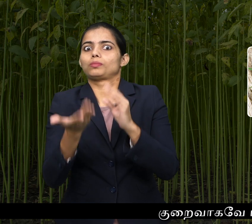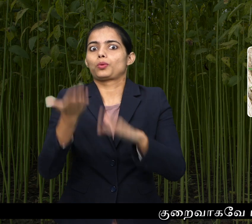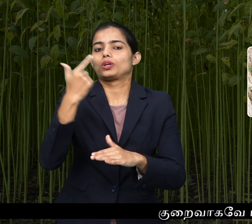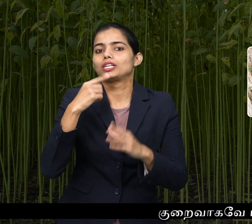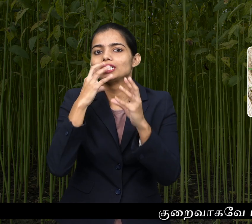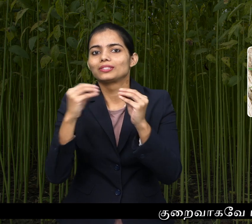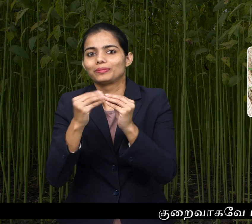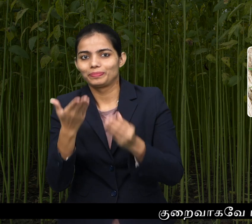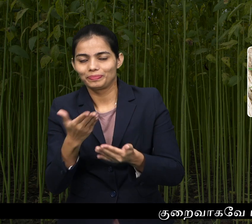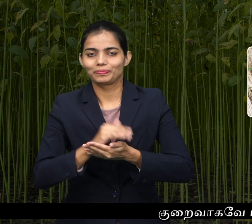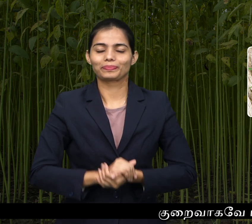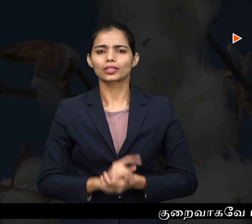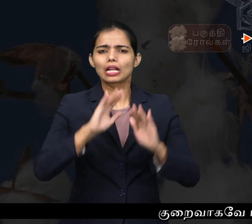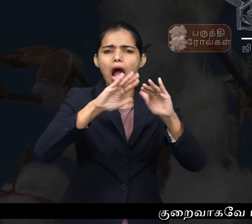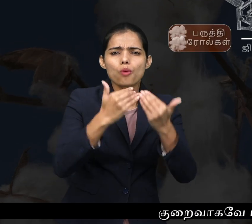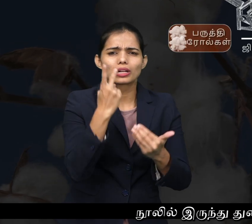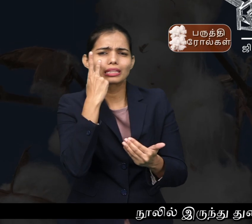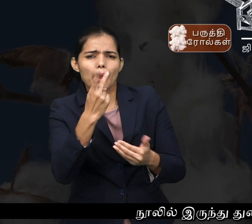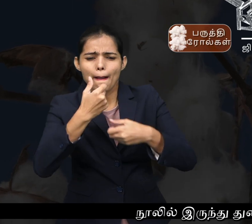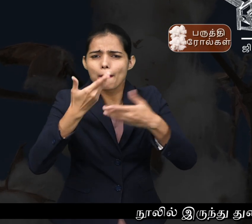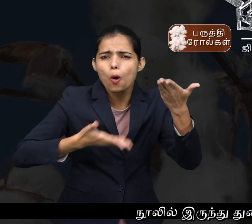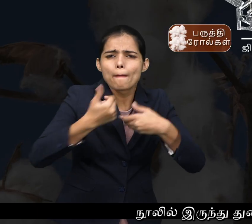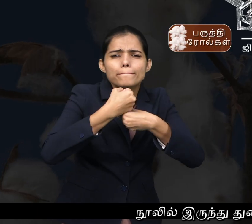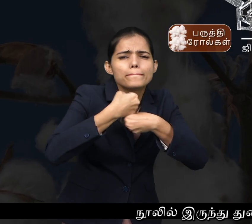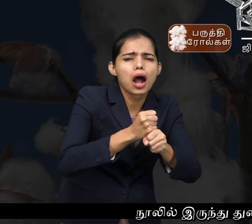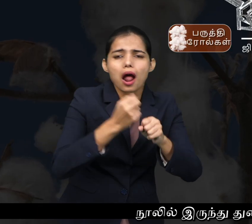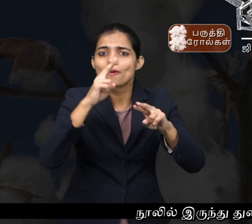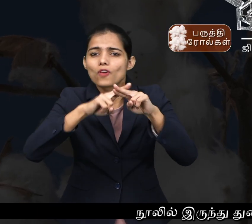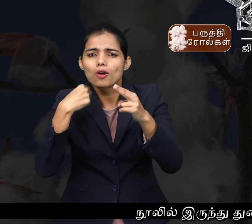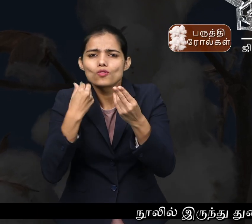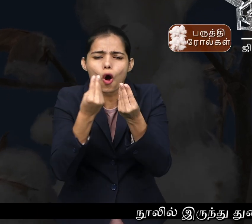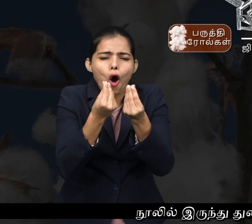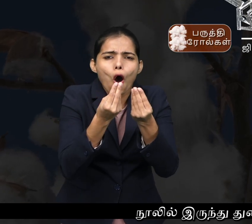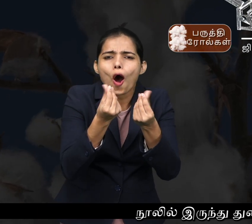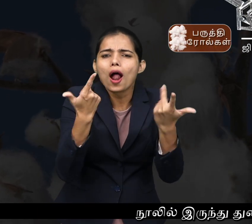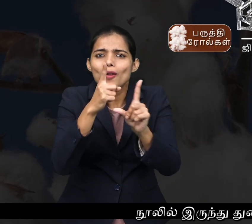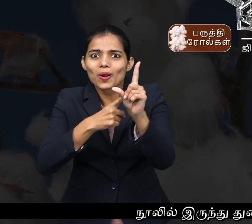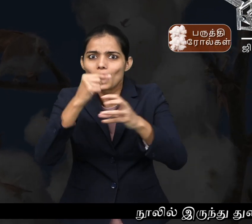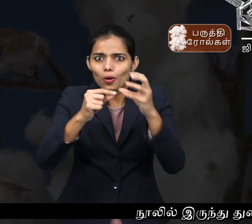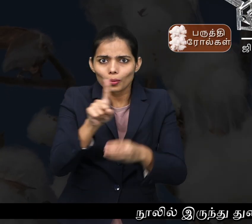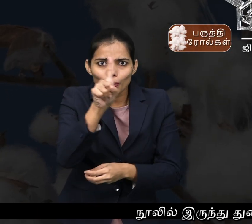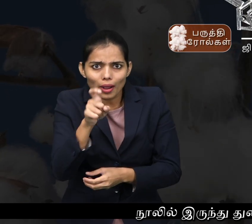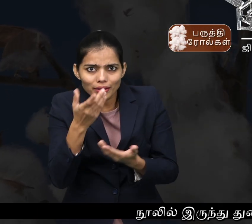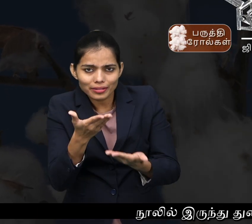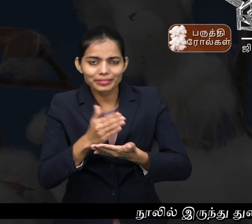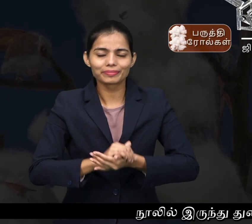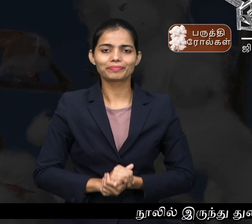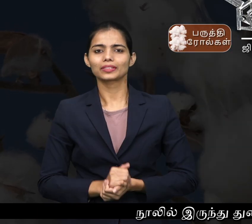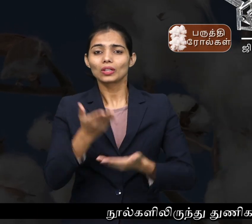விட குறைவாகவே பயன்படுத்தப்படுகின்றன. நூலிலிருந்து துணியை எவ்வாறு தயாரிப்பது?